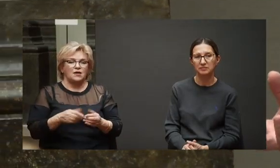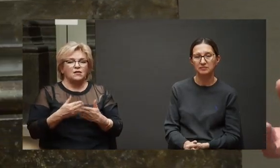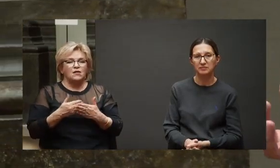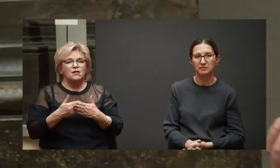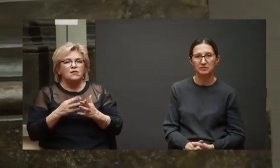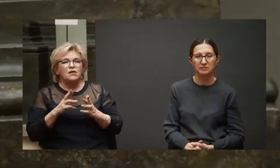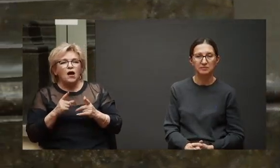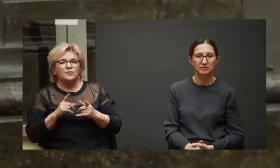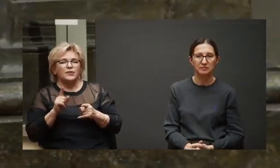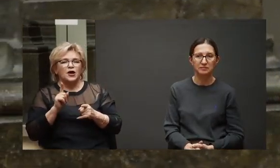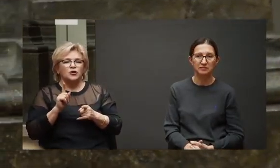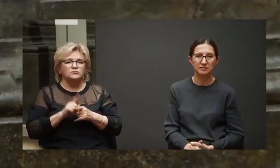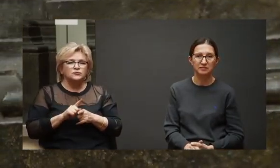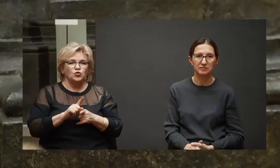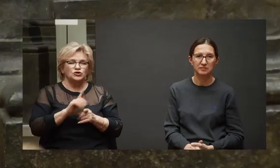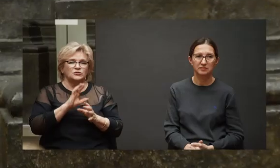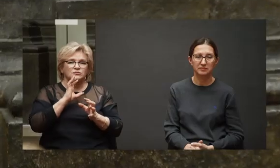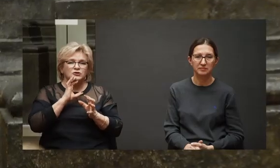должно